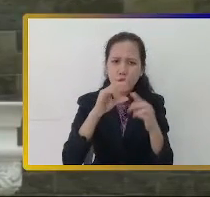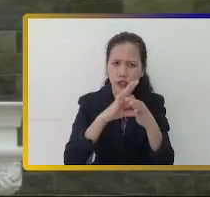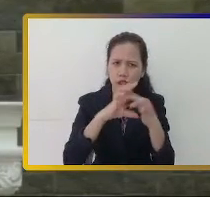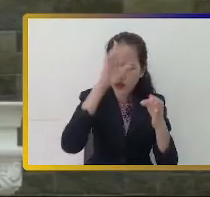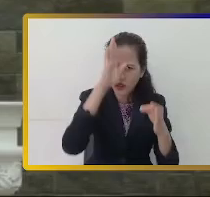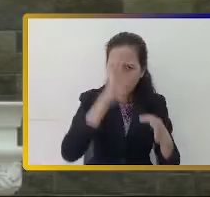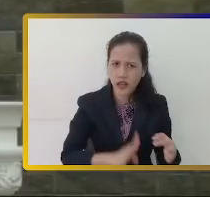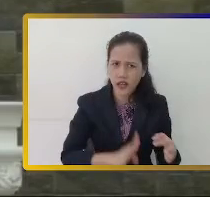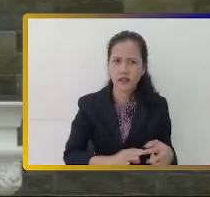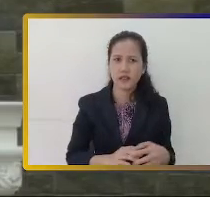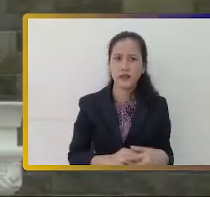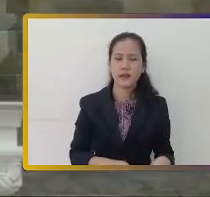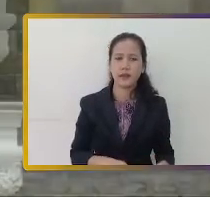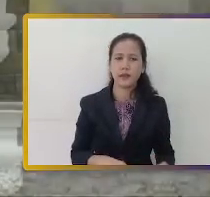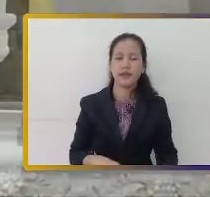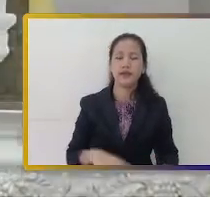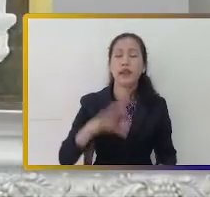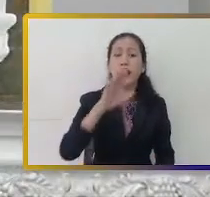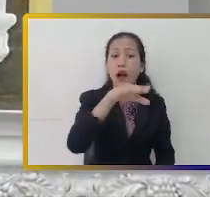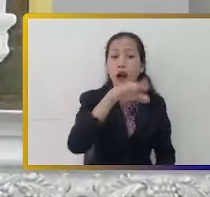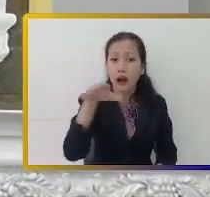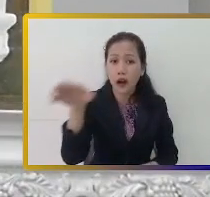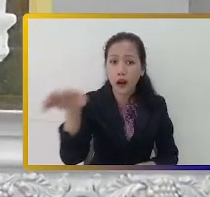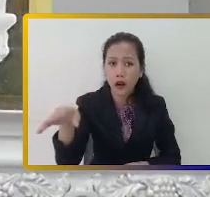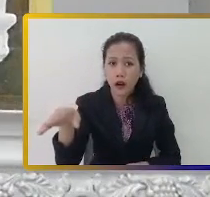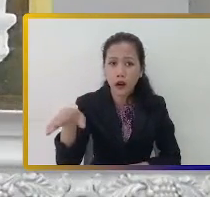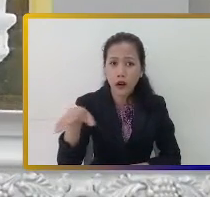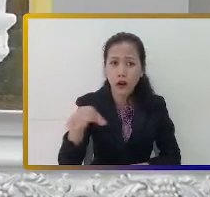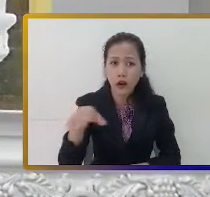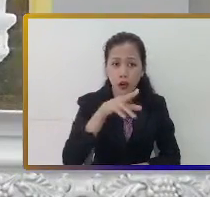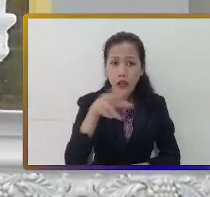members po ng simbahan po ito, huwag po kayong tutuklap.